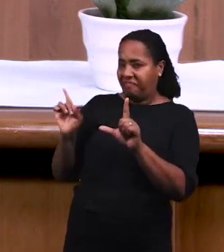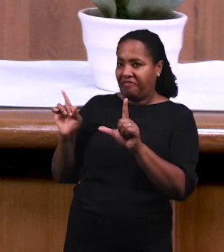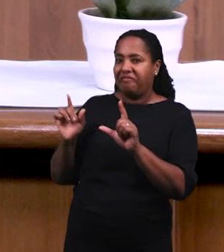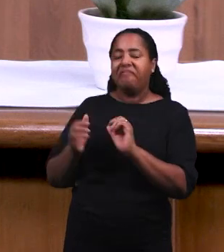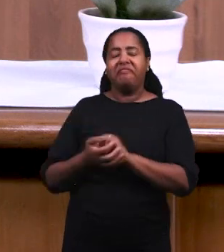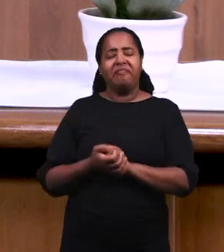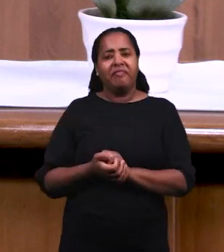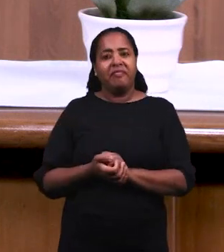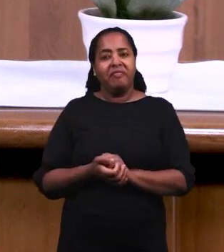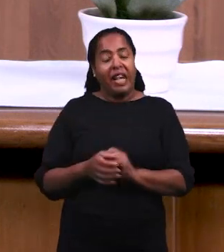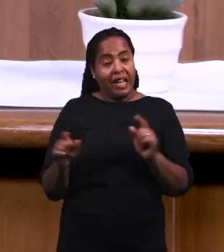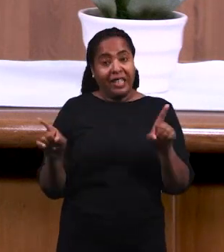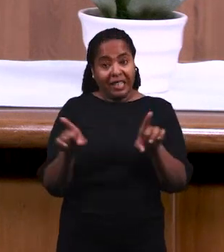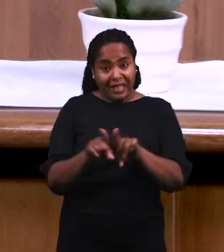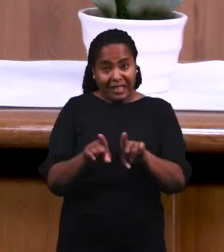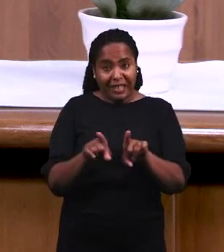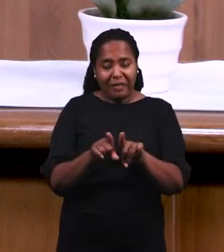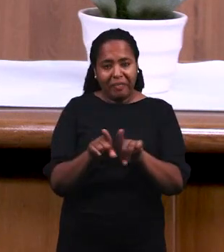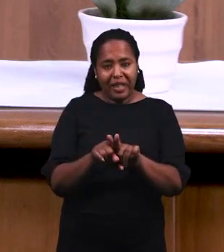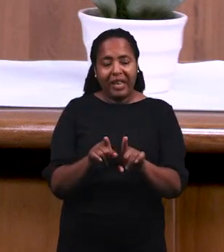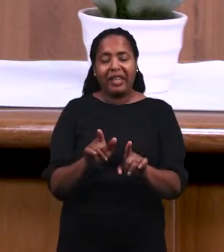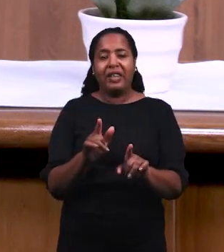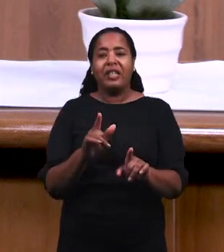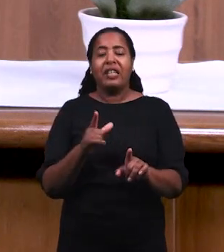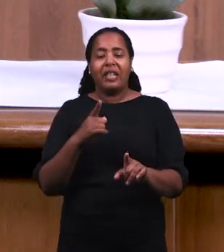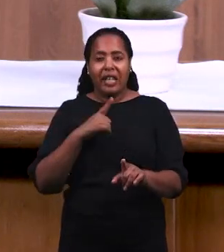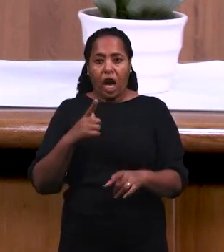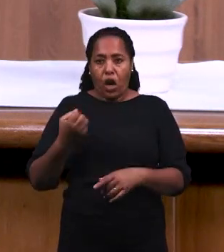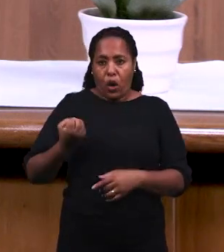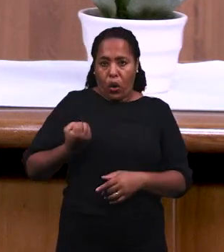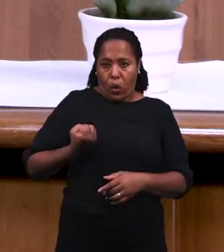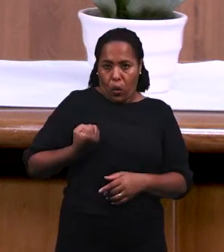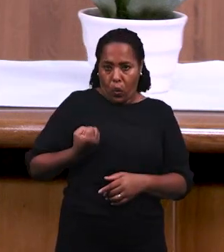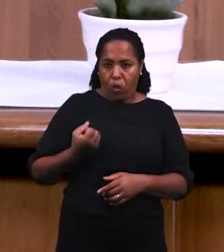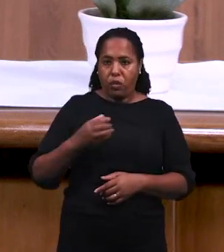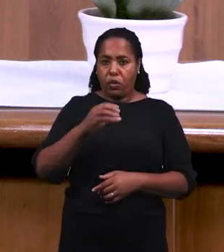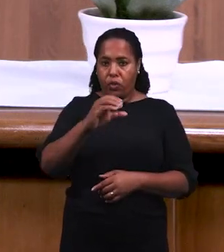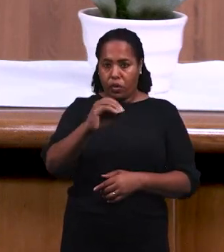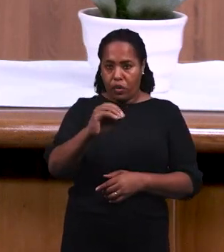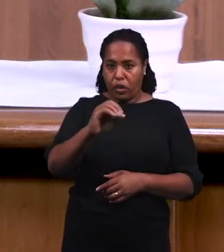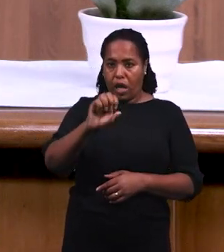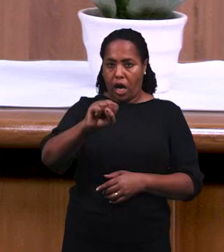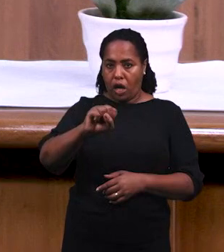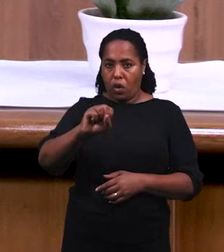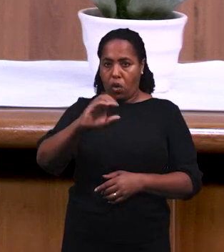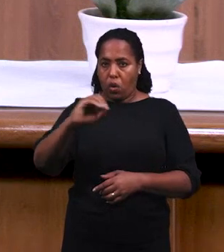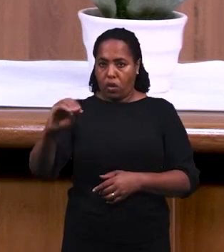Подключитесь через этот код. И в конце у нас есть номер телефона